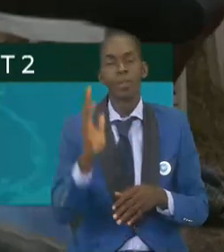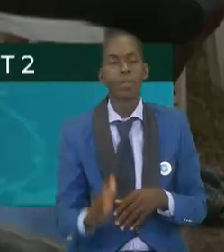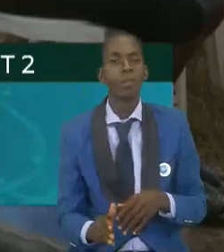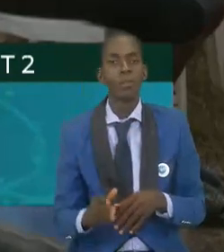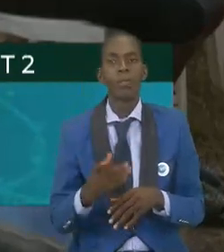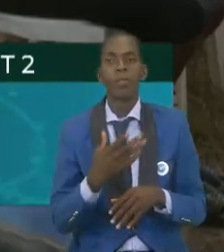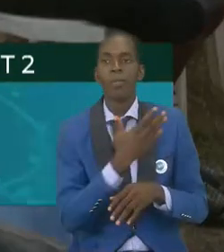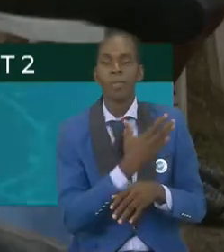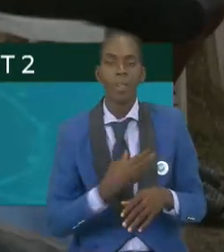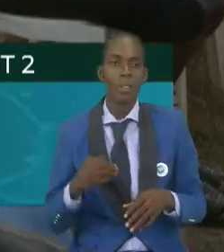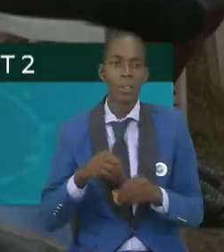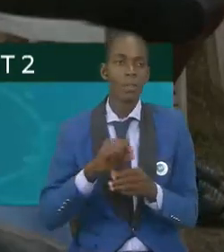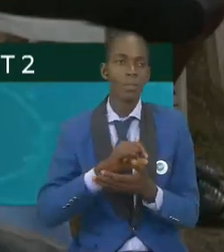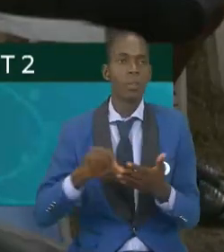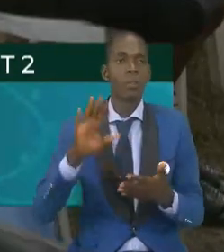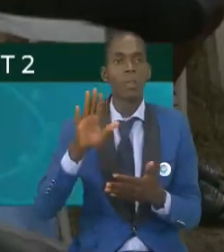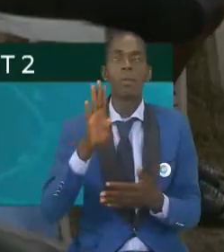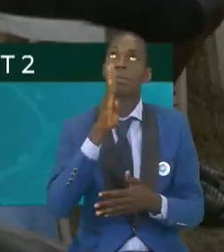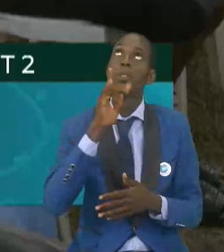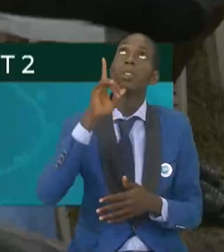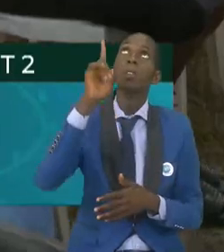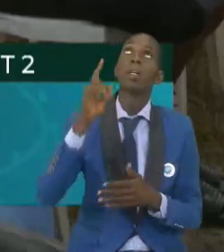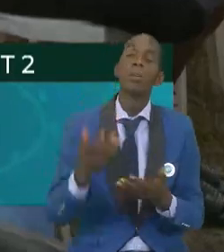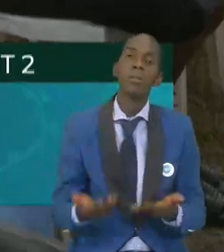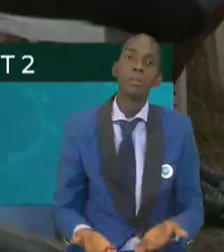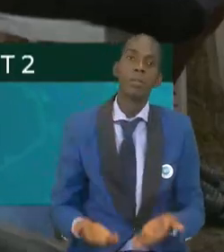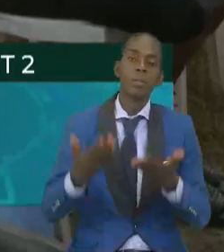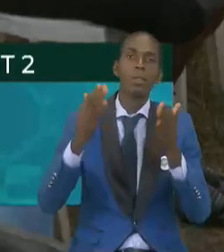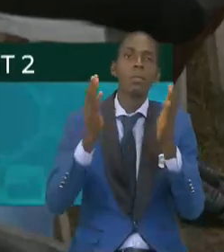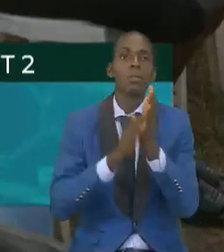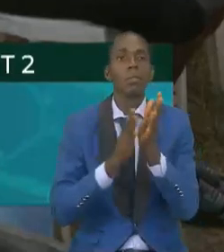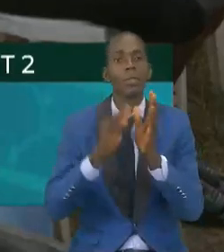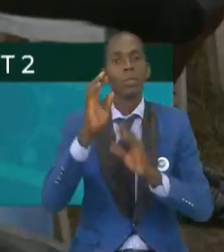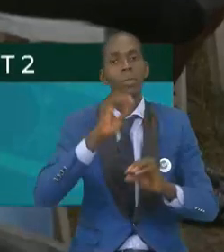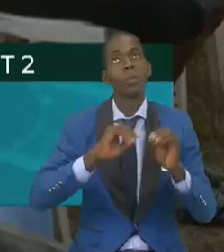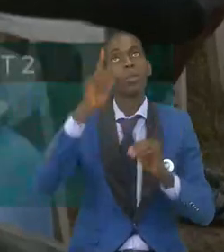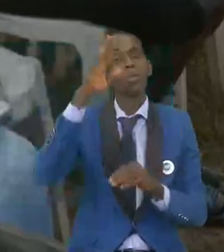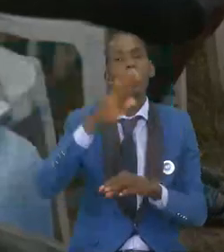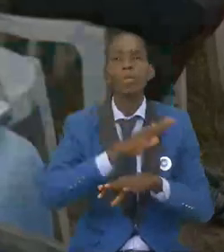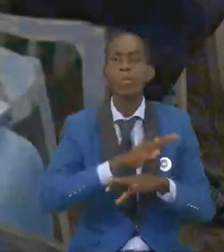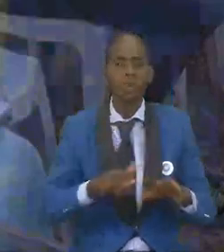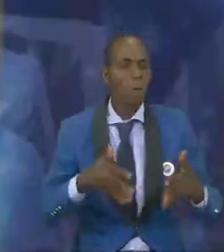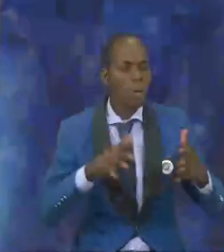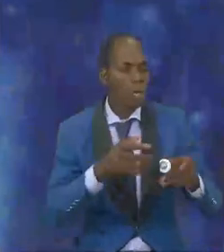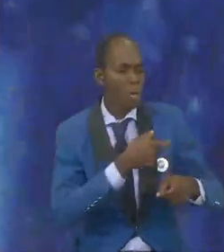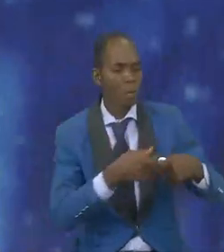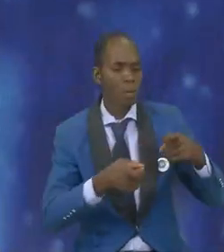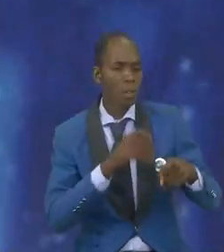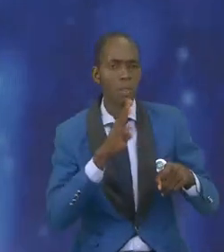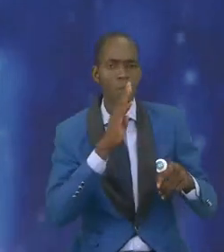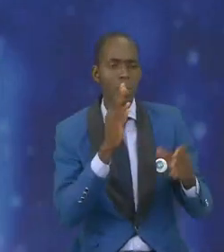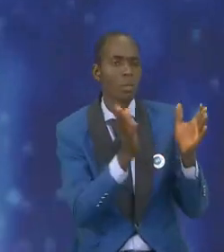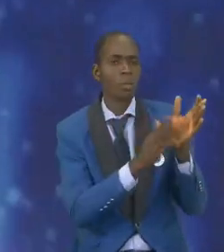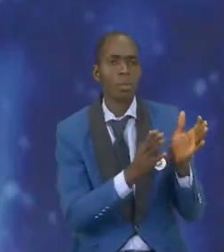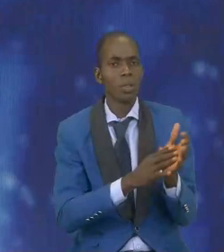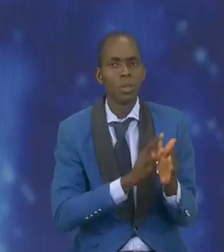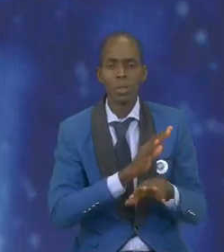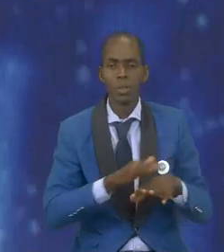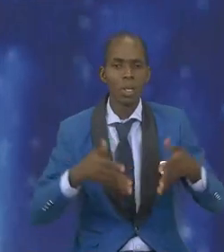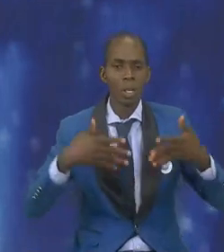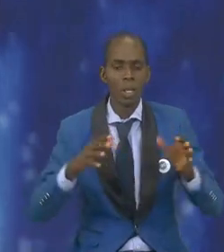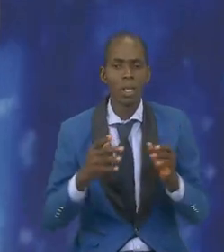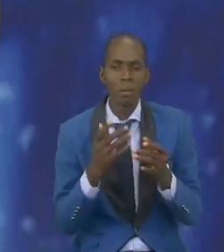un glaive tranchant verset 6 élèves-toi sur les cieux ô Dieu que que la Persé